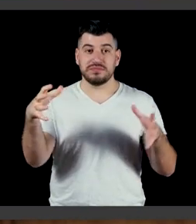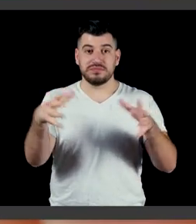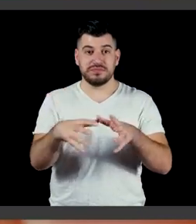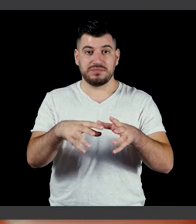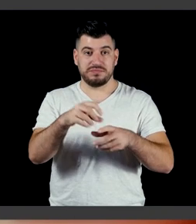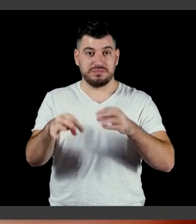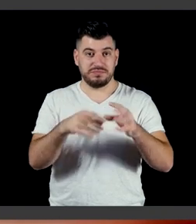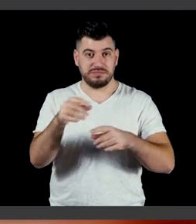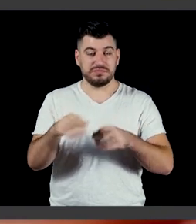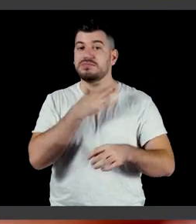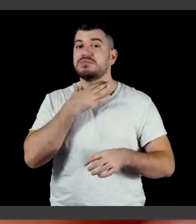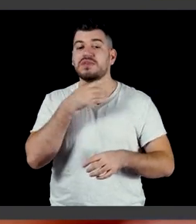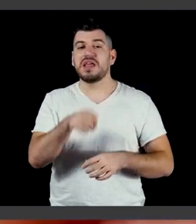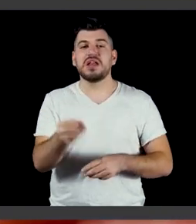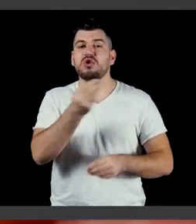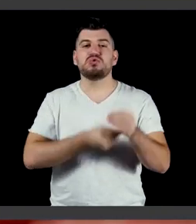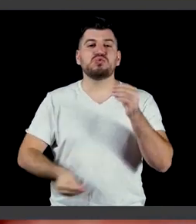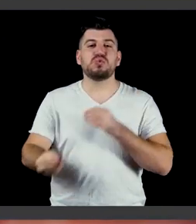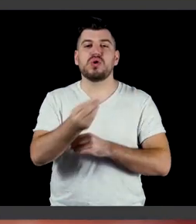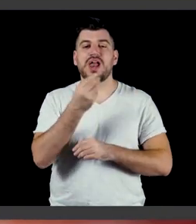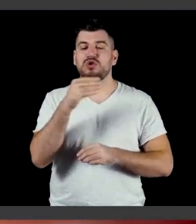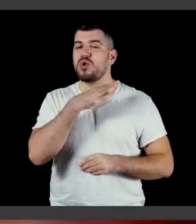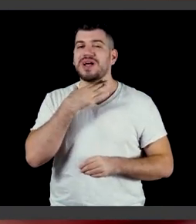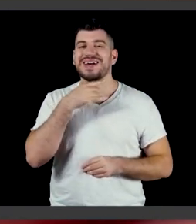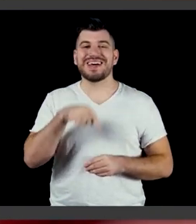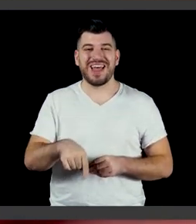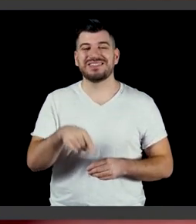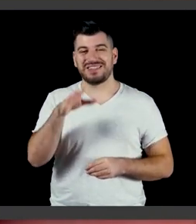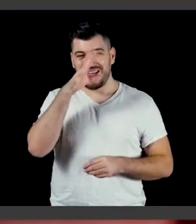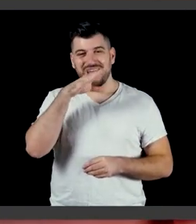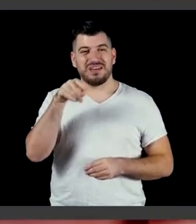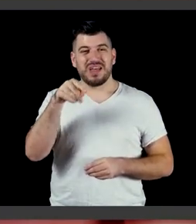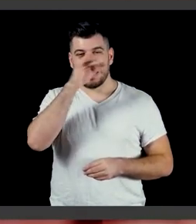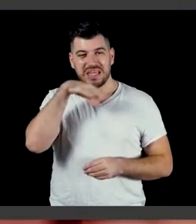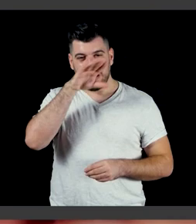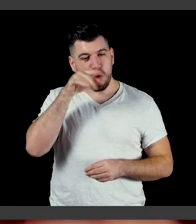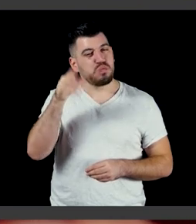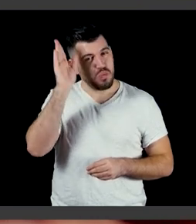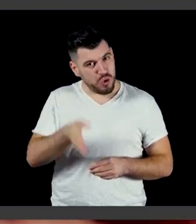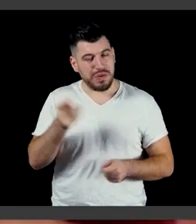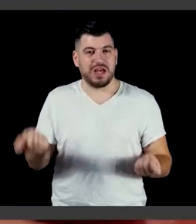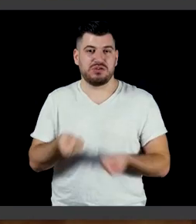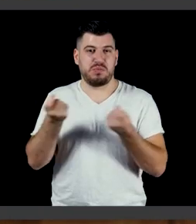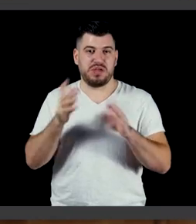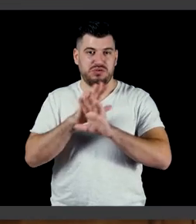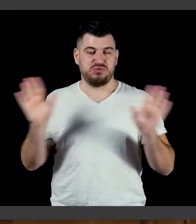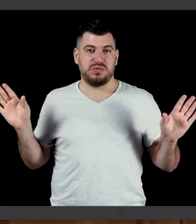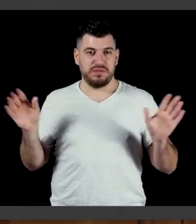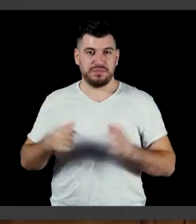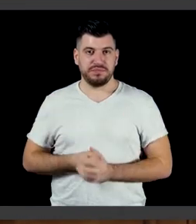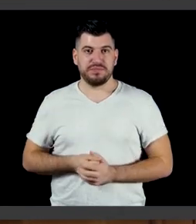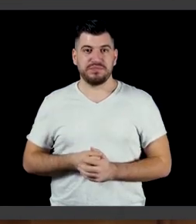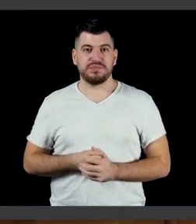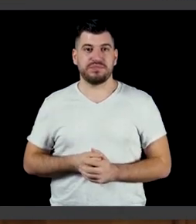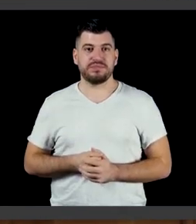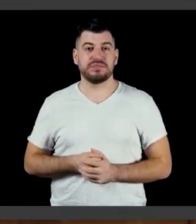είναι το καλύτερο μέρος του χοιρινού που μπορούμε να χρησιμοποιήσουμε. Πραγματικά και από τα καλύτερα που μπορούμε να φάμε γενικά σε κρέας. Το φιλέτο είναι κάτι